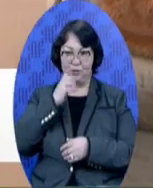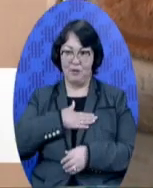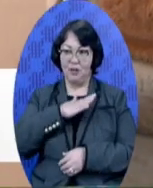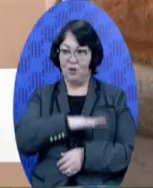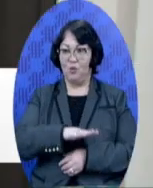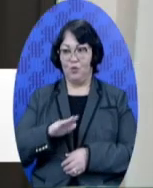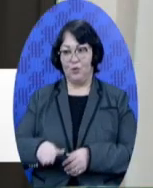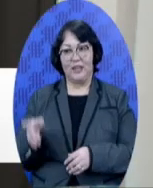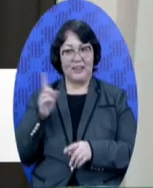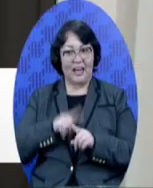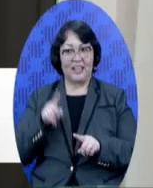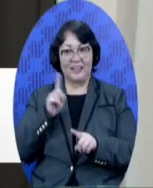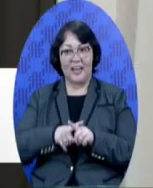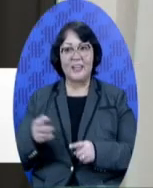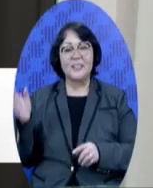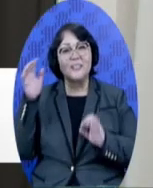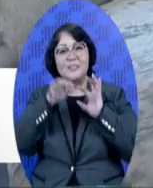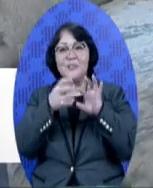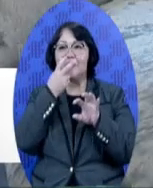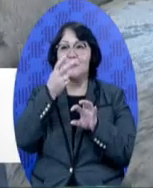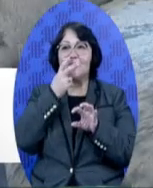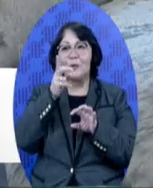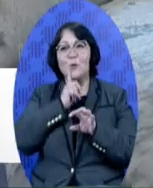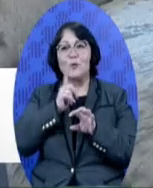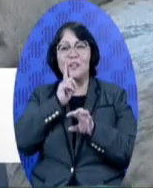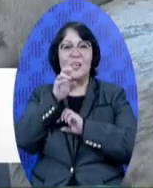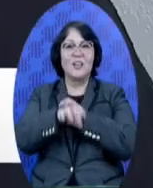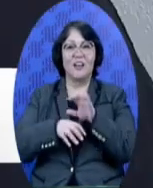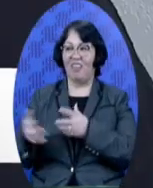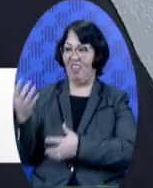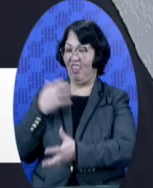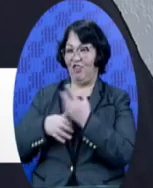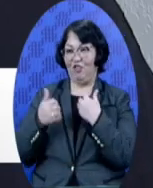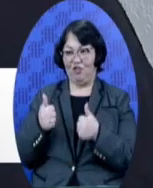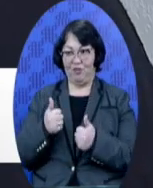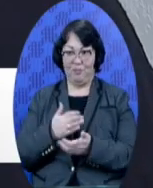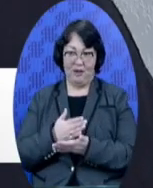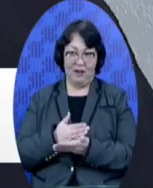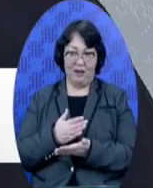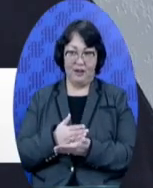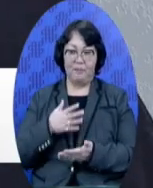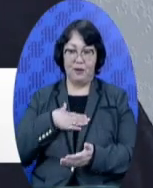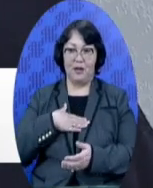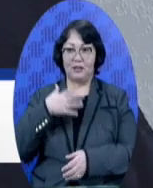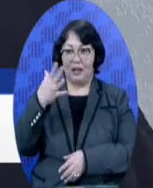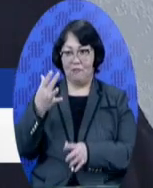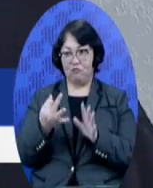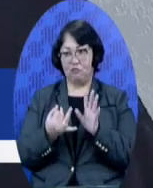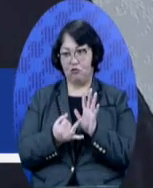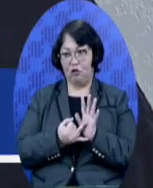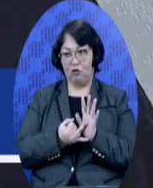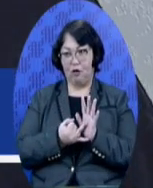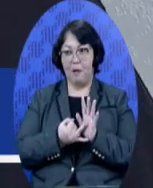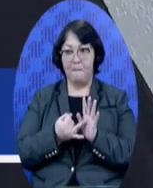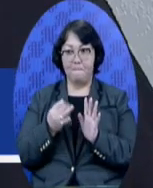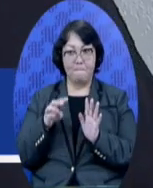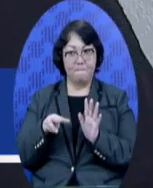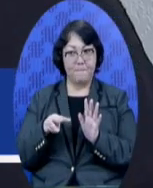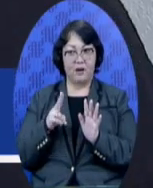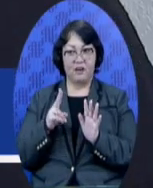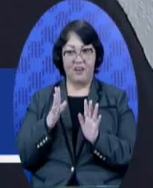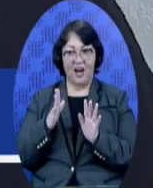одоо дахин дахин ирж үзэл байгаа шүү дээ. Алинийг очиадах гээл гүгэд байгаа шүү дээ. Тэгээд манайч одоо 57 метр квадрат гэжсэн.